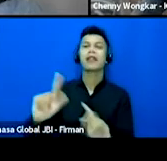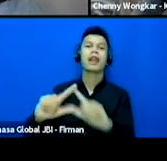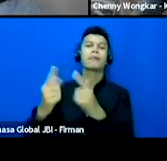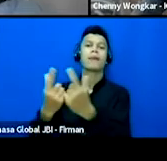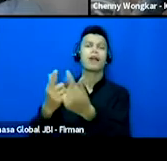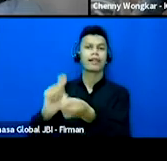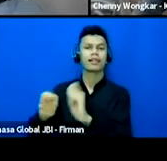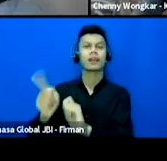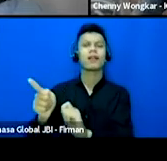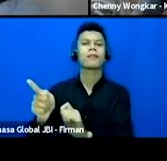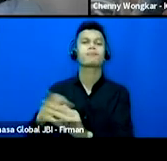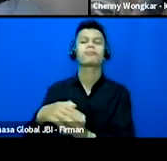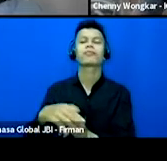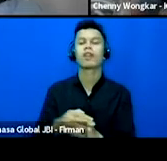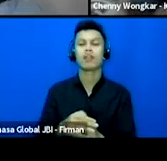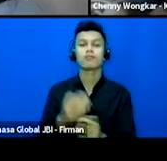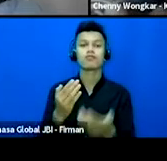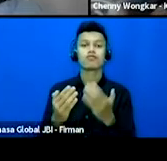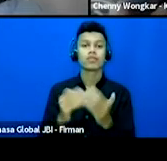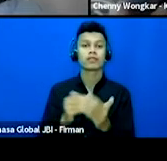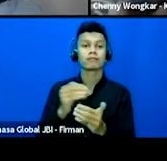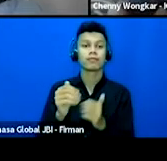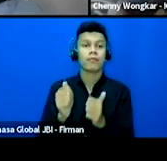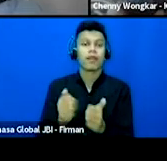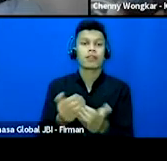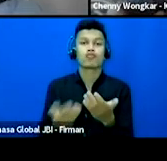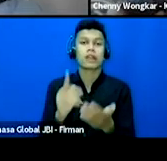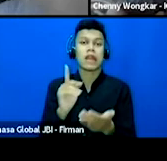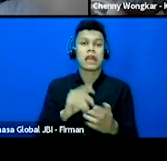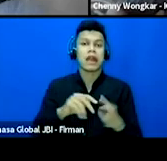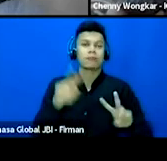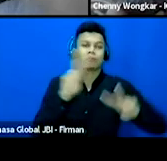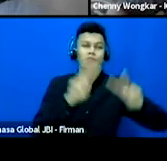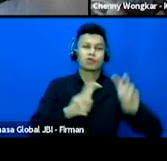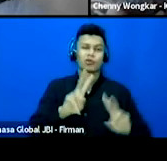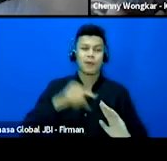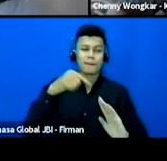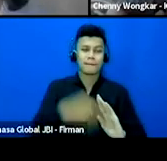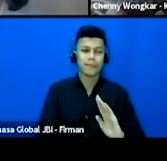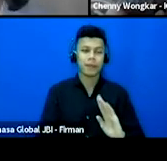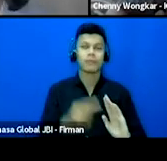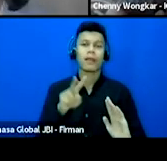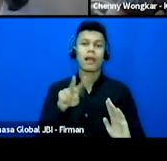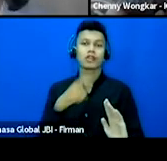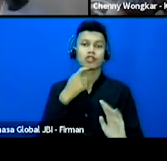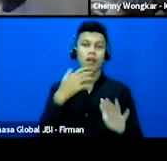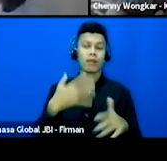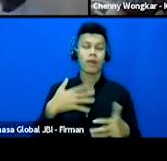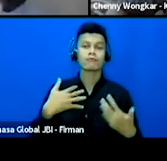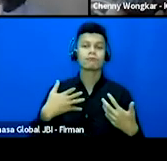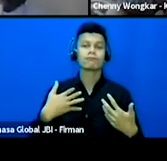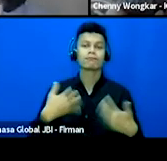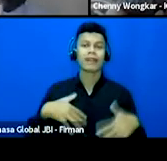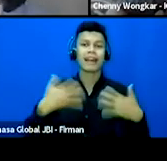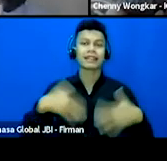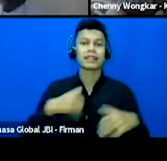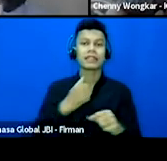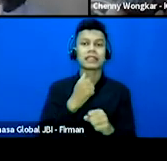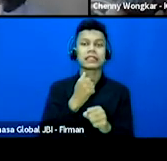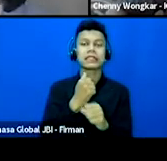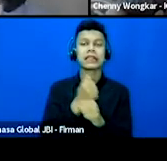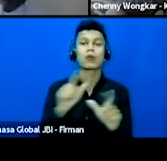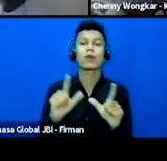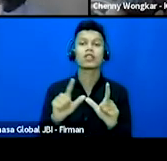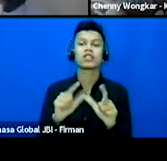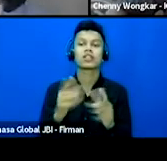baiknya kan mau dilakukan nextnya studi komprehensif ya mengenai praktik brainwashing mungkin dibikin